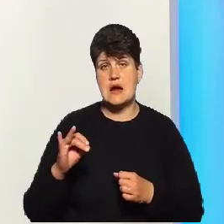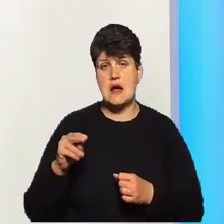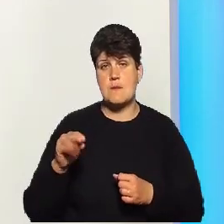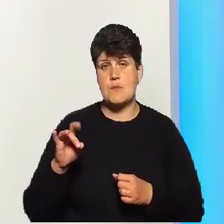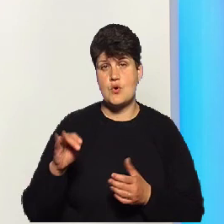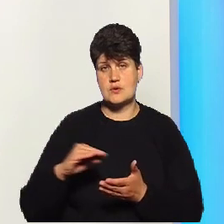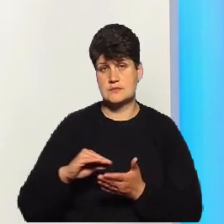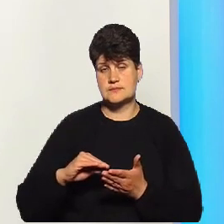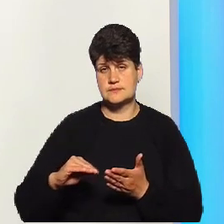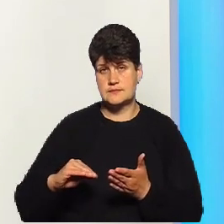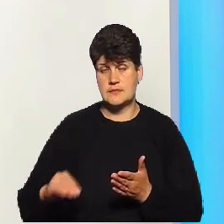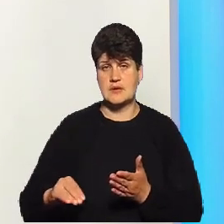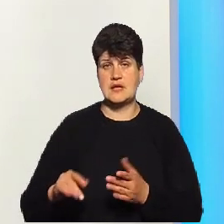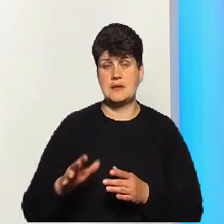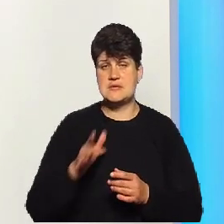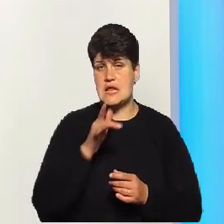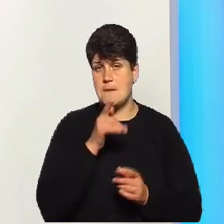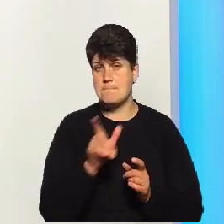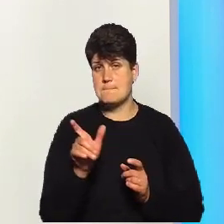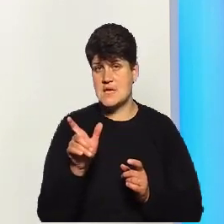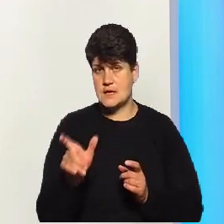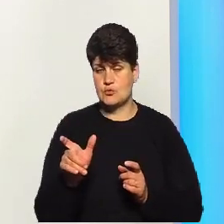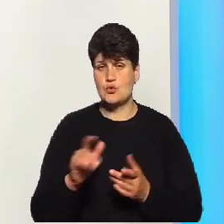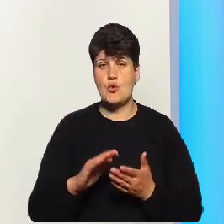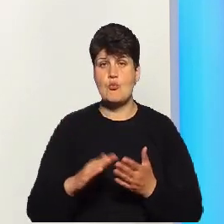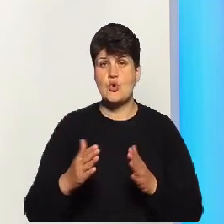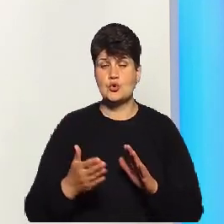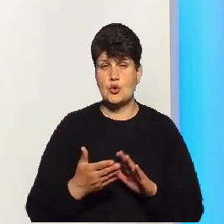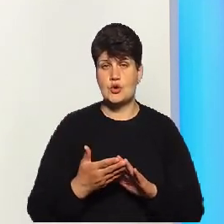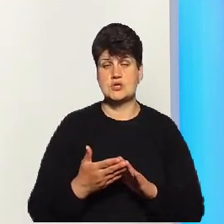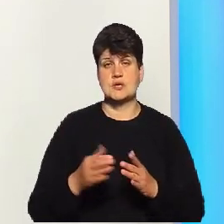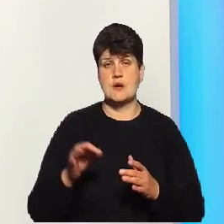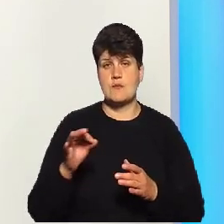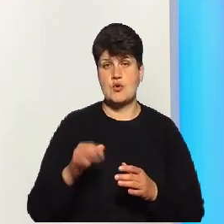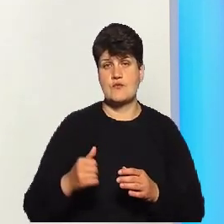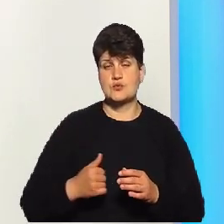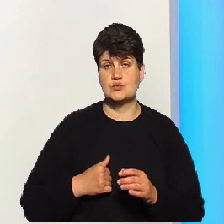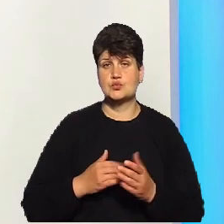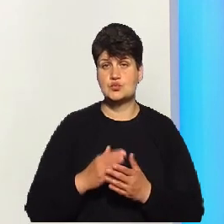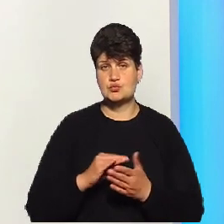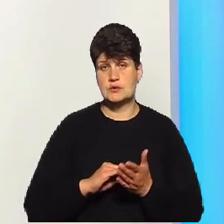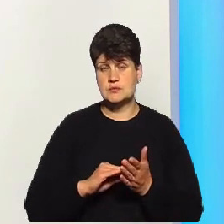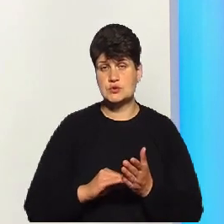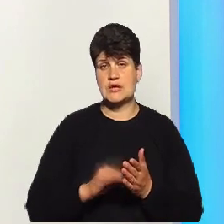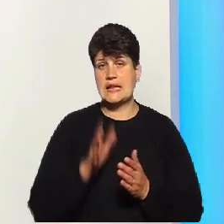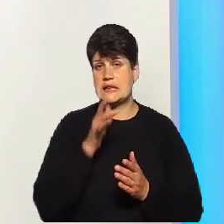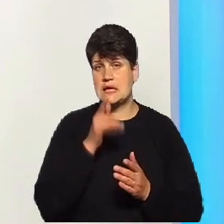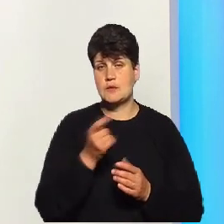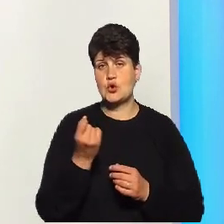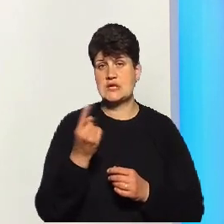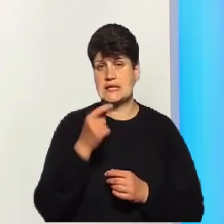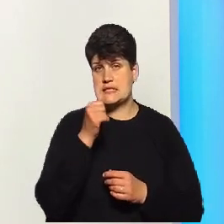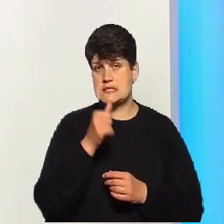періоду служби, законом положення по проходженню військової служби, визначений термін, через 11 місяців